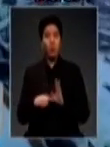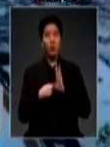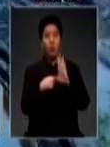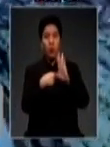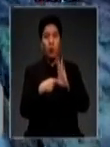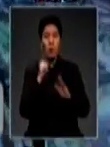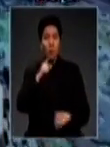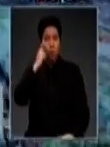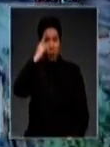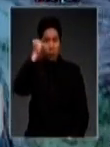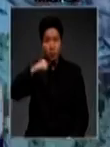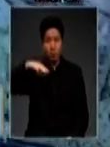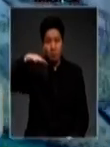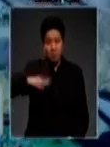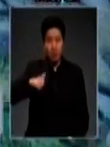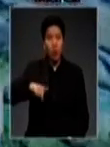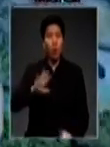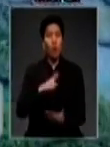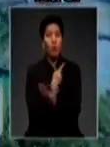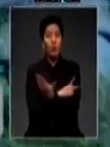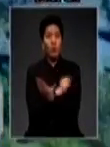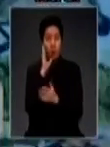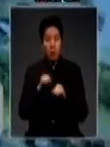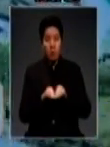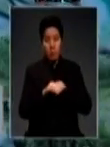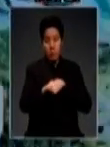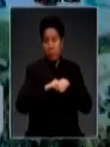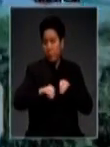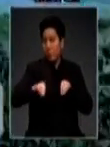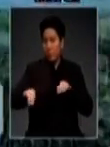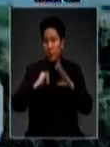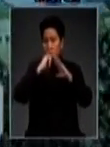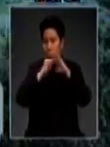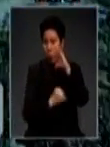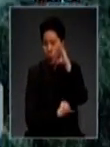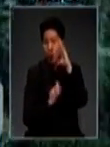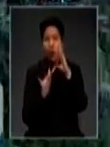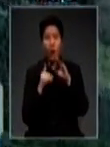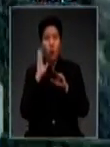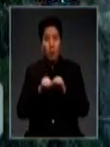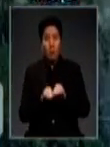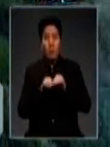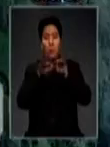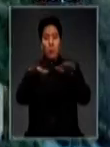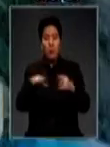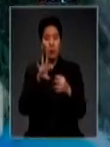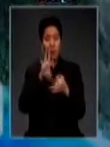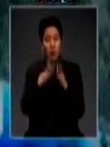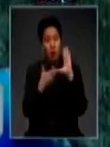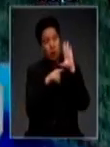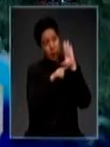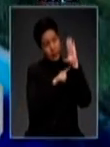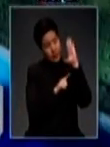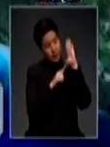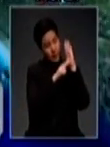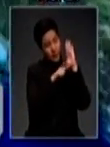ครงการสมาร์ทซิตี้ของภูเก็ตสามารถขยายผลไปยังจังหวัดอื่นๆสามารถขยายผลไปยังระเบียงเศรษฐกิจภาคตะวัน